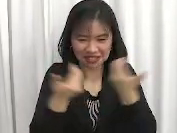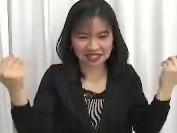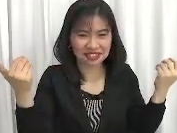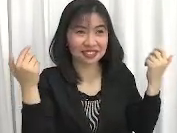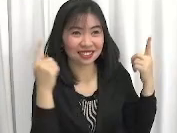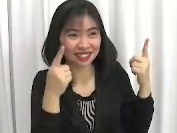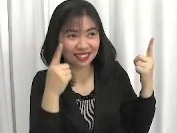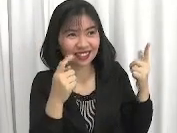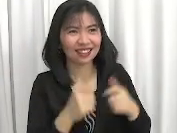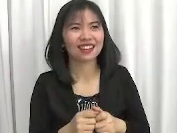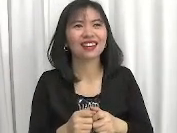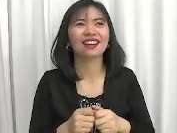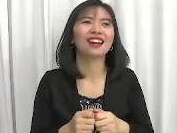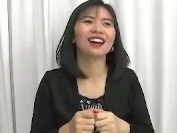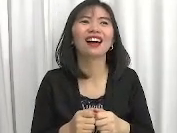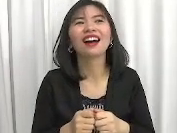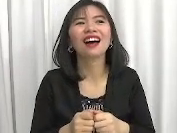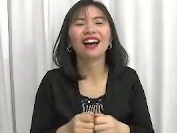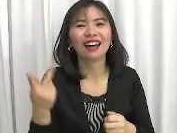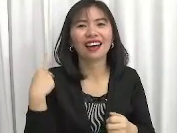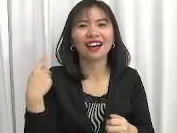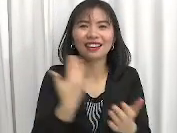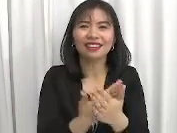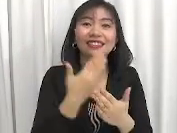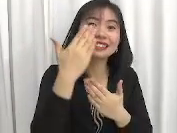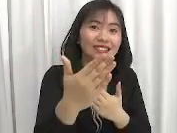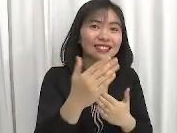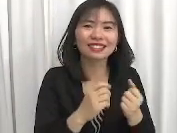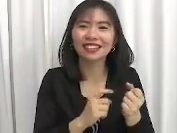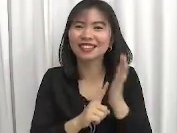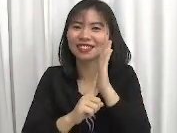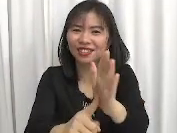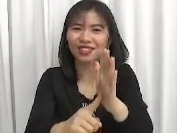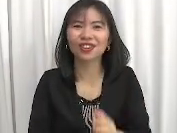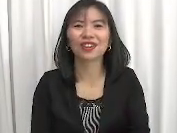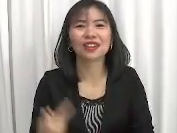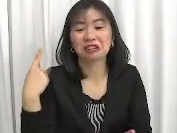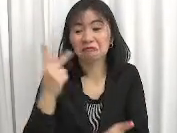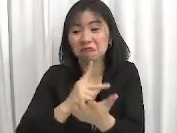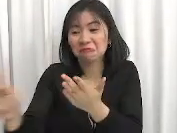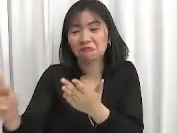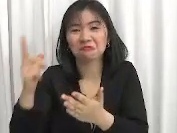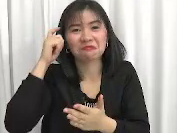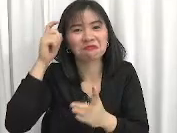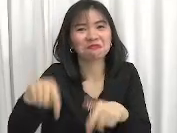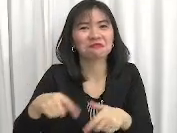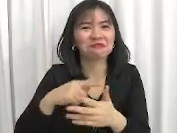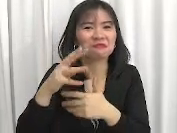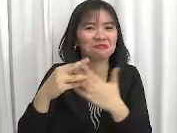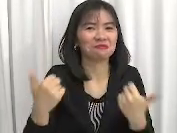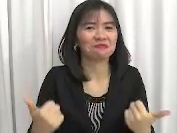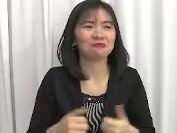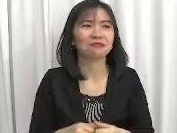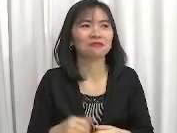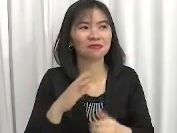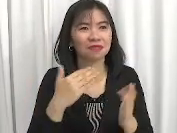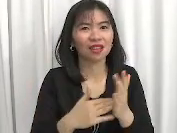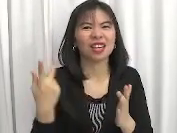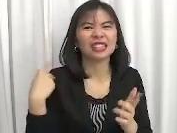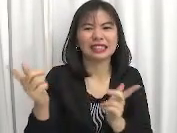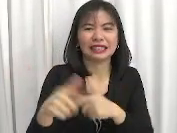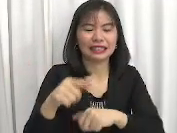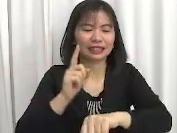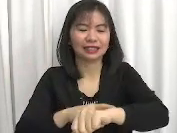na show. Meron pa. Magmumulta tayo. Magmumulta ba? Magmumulta tayo. Nakakabiting kasi. Oh. Alright. So,